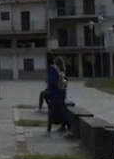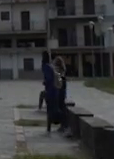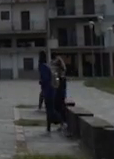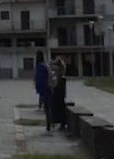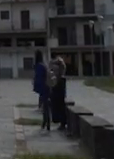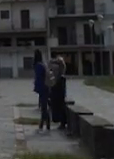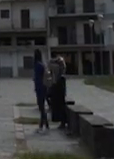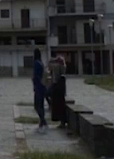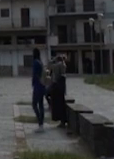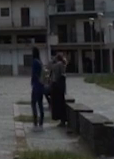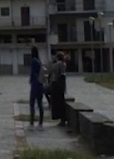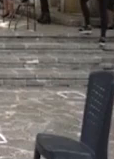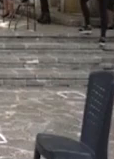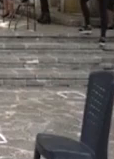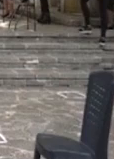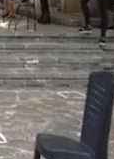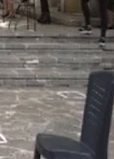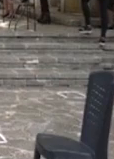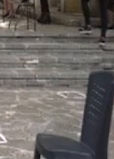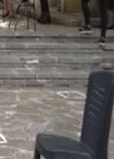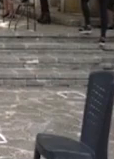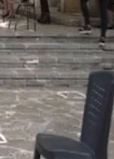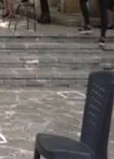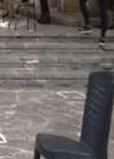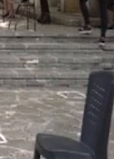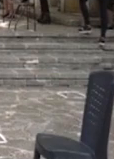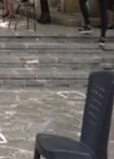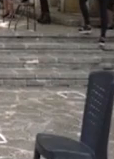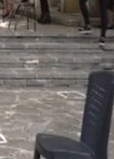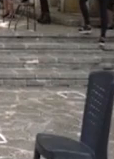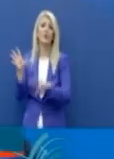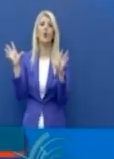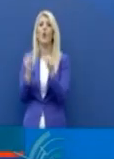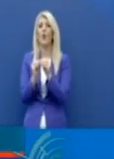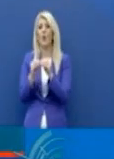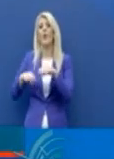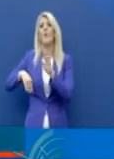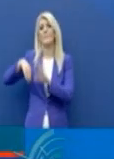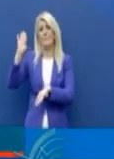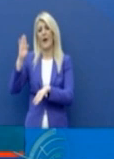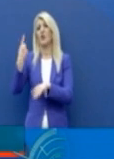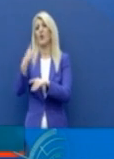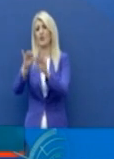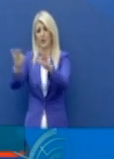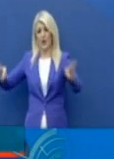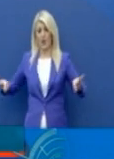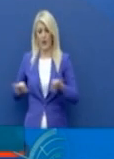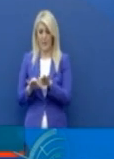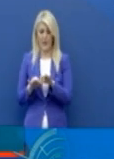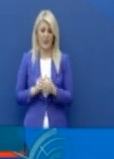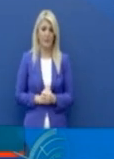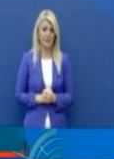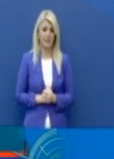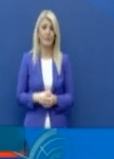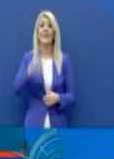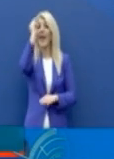εκκλησίες και έως 25 ατόμων στους Μητροπολιτικούς Ναούς σε όλη τη χώρα. Τέταρτον, το άνοιγμα των